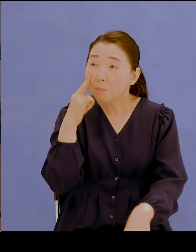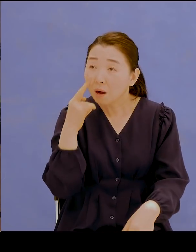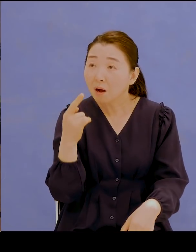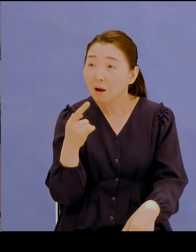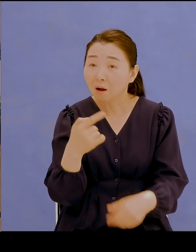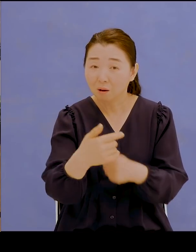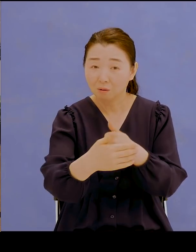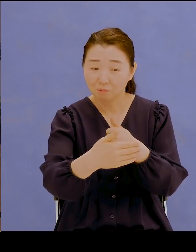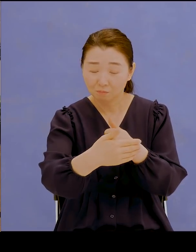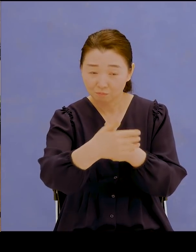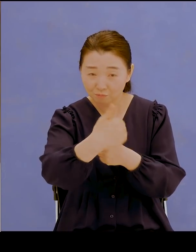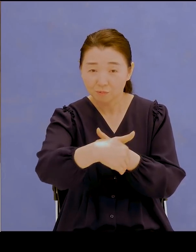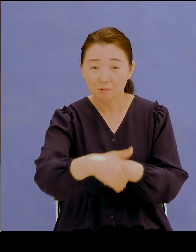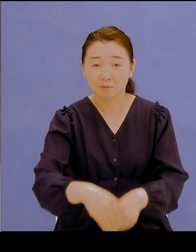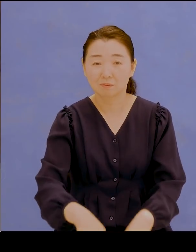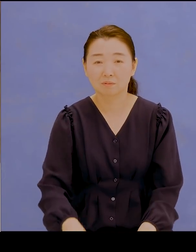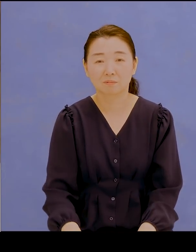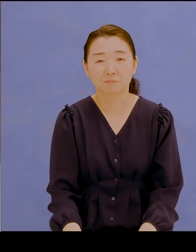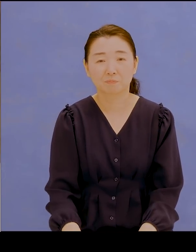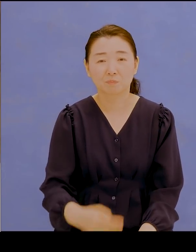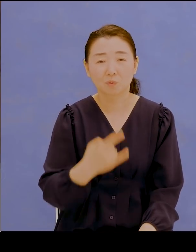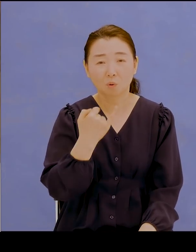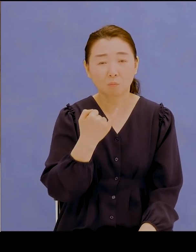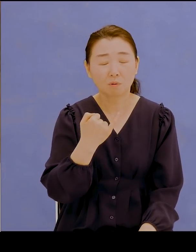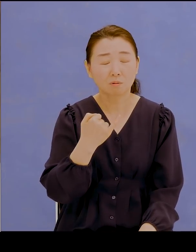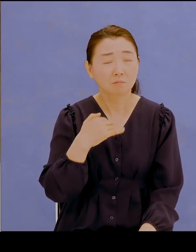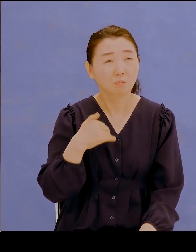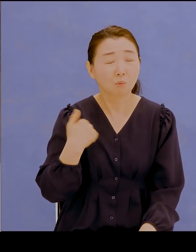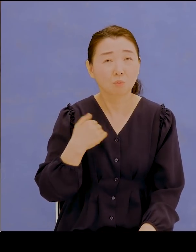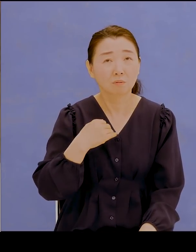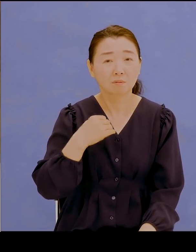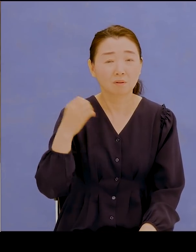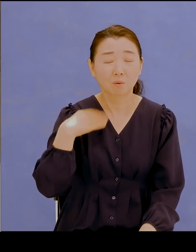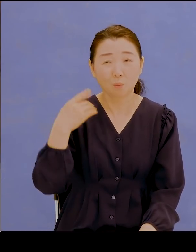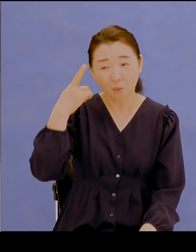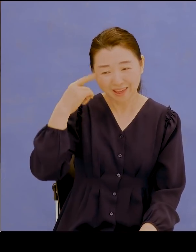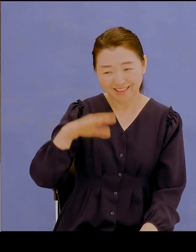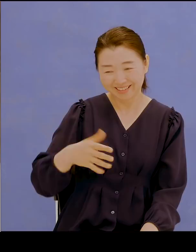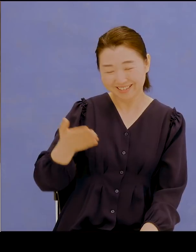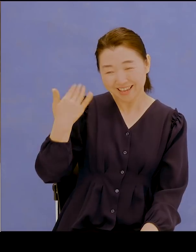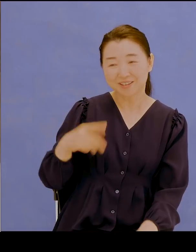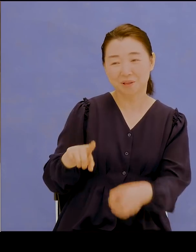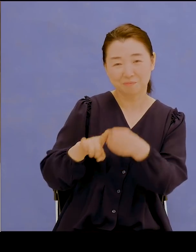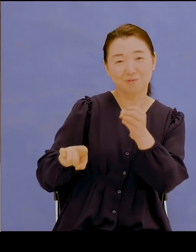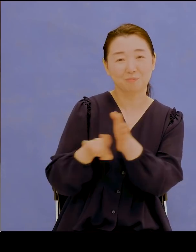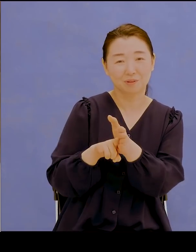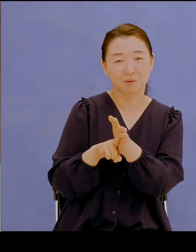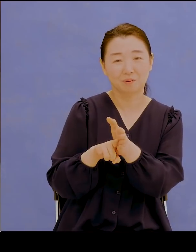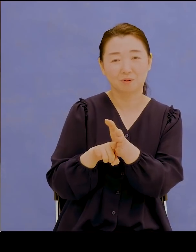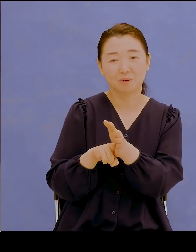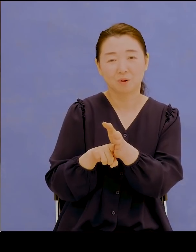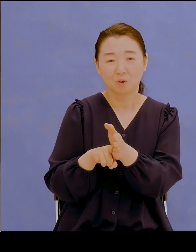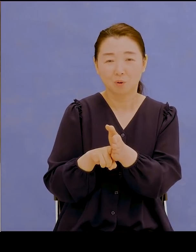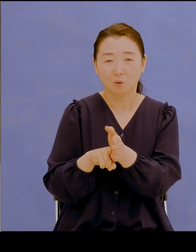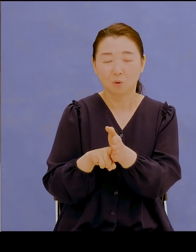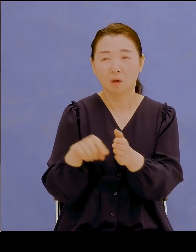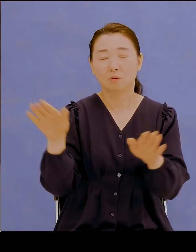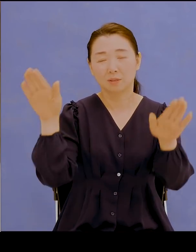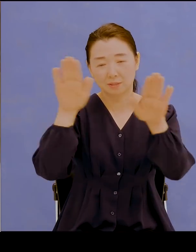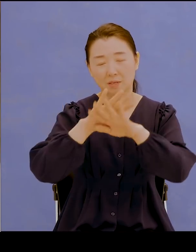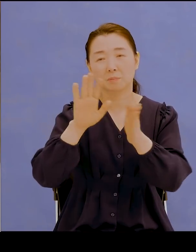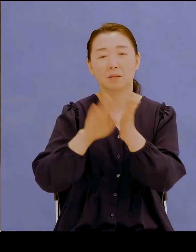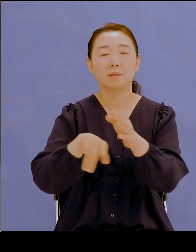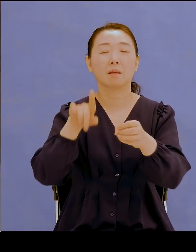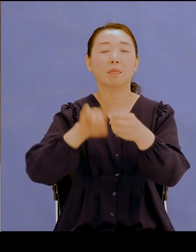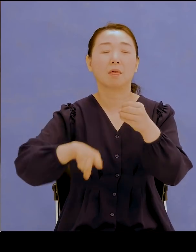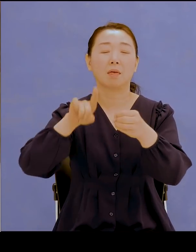그러더래요. 그래서 엄마가 자기가 왜 그랬는지도 모르겠어요. 저희는 이제 불교였던 것 같아요. 예. 잘 때 뭐 이렇게 뭐 반야신경 네.